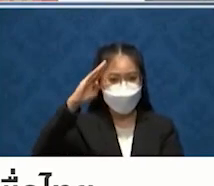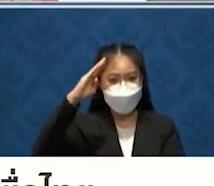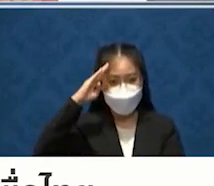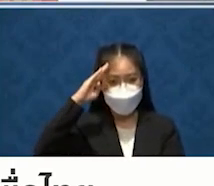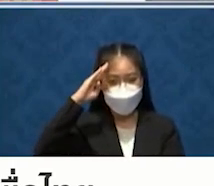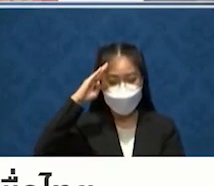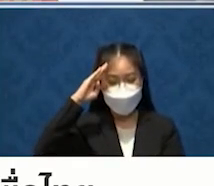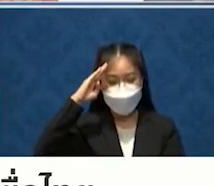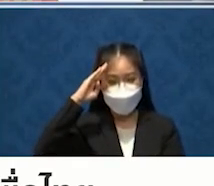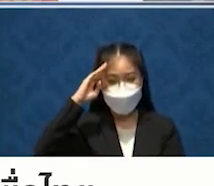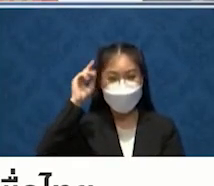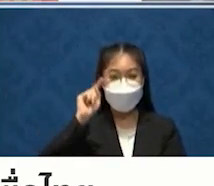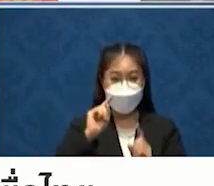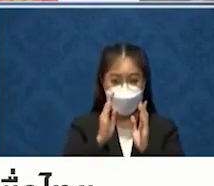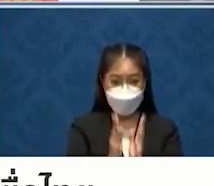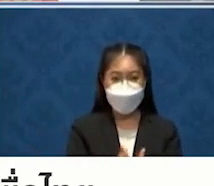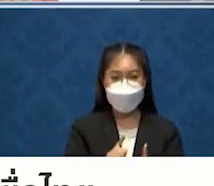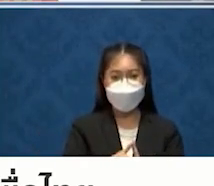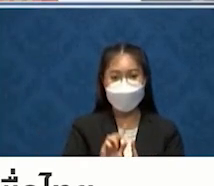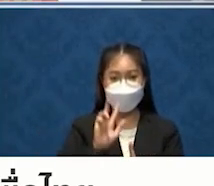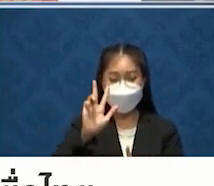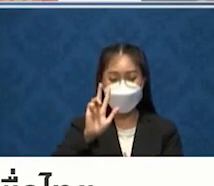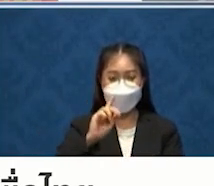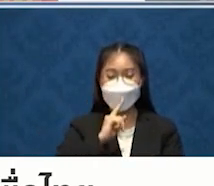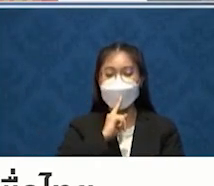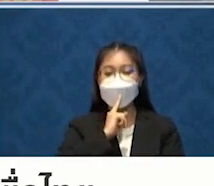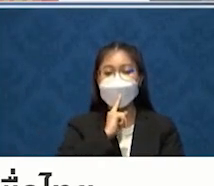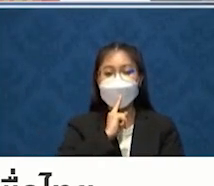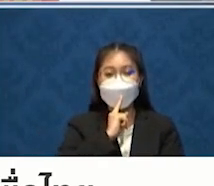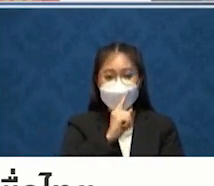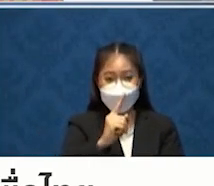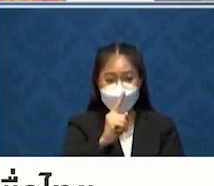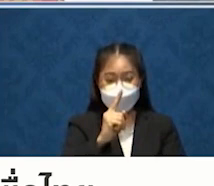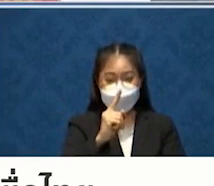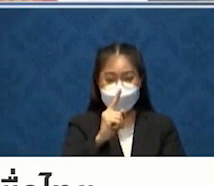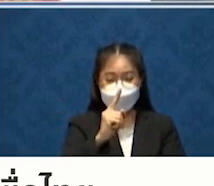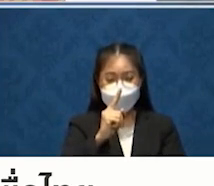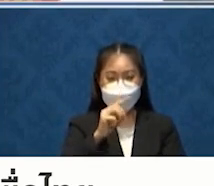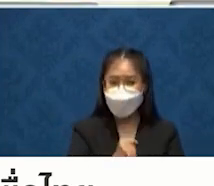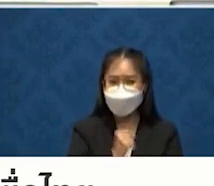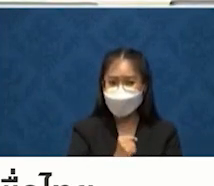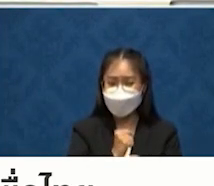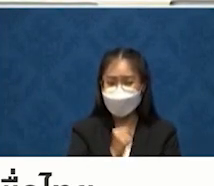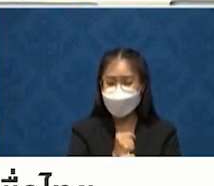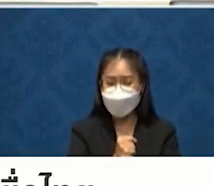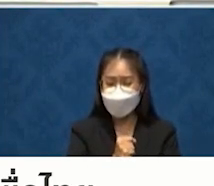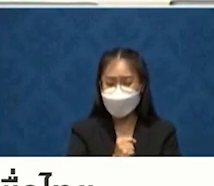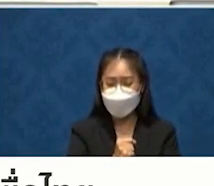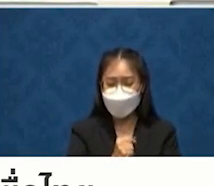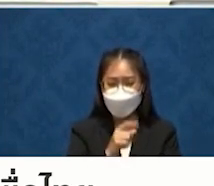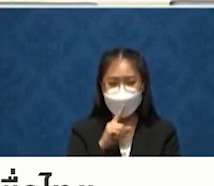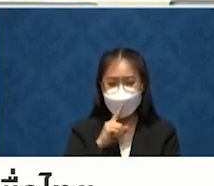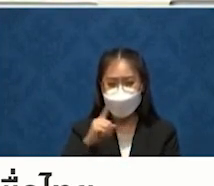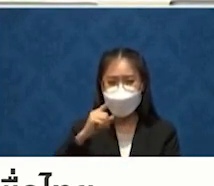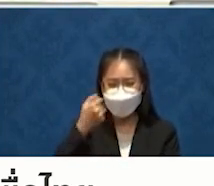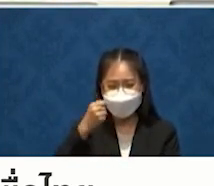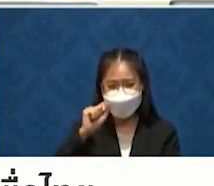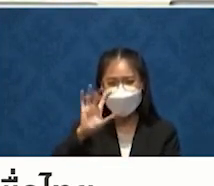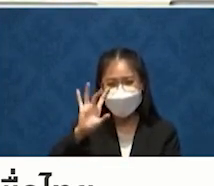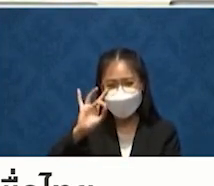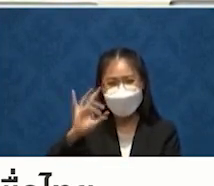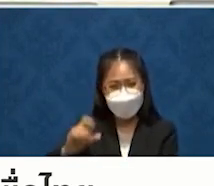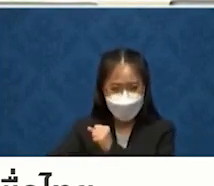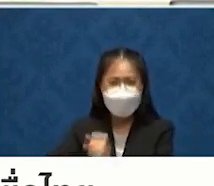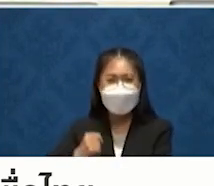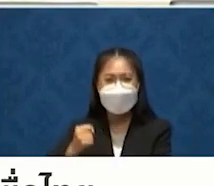ที่พูดกับจริงที่เป็นวันนี้มันตรงกันไหมเอาแต่อคติคิดแค้นเป็นตัวตั้งแล้วก็ด้อยค่าน